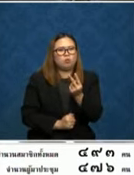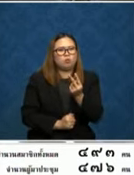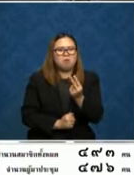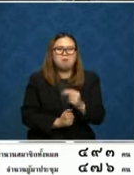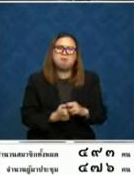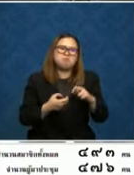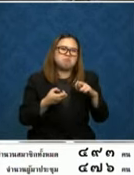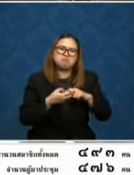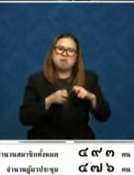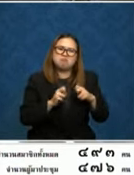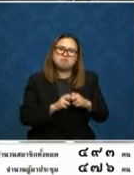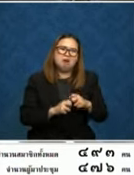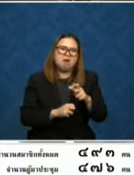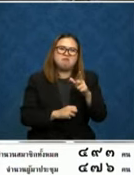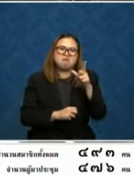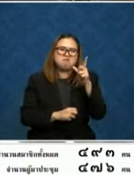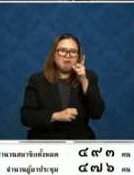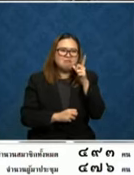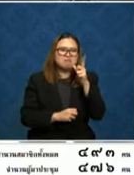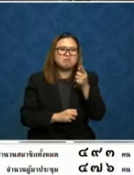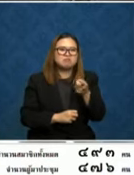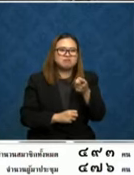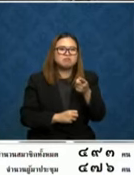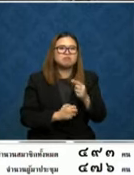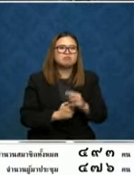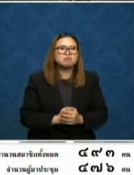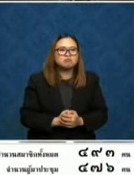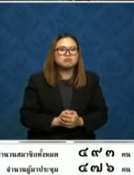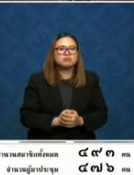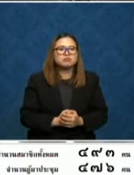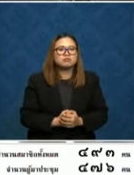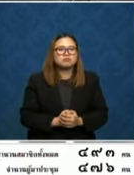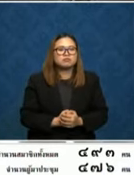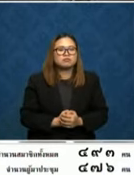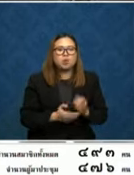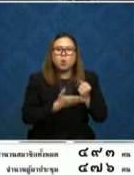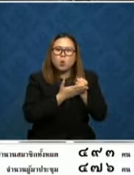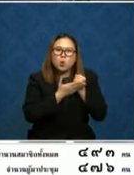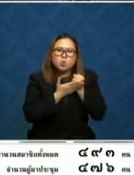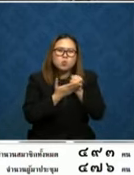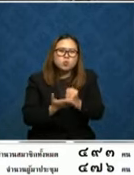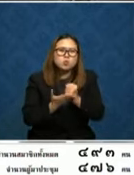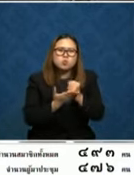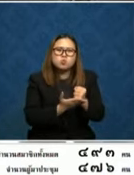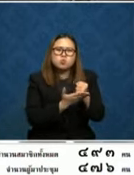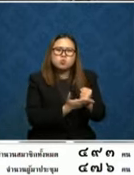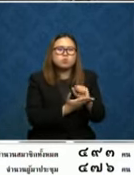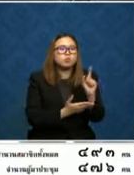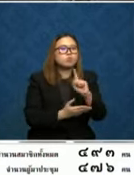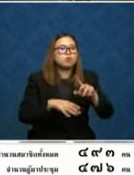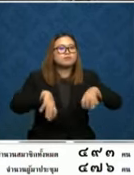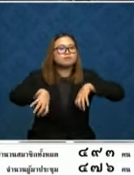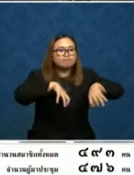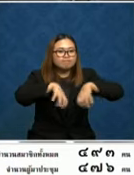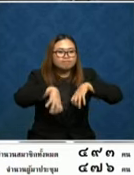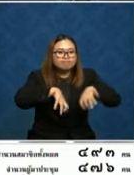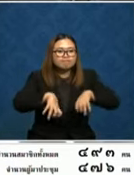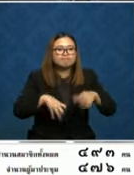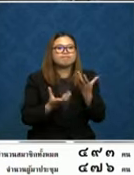ที่ใหญ่มากนะครับดูเหมือนว่ามันจะช่วยในการที่จะทำให้การบริหารจัดการทรั